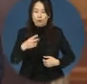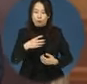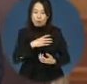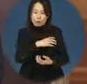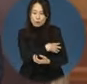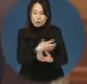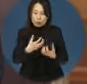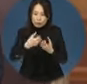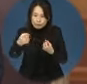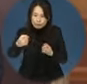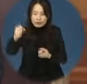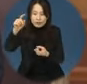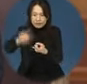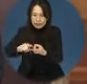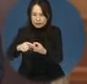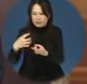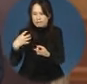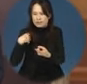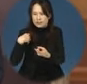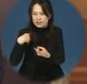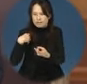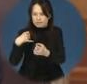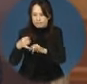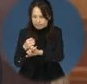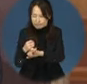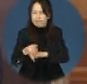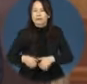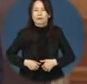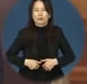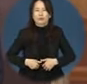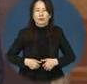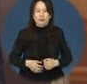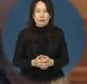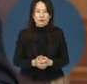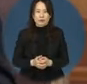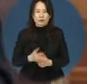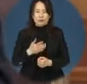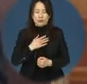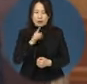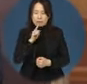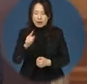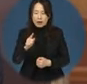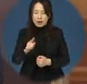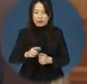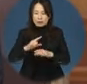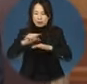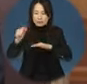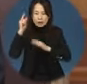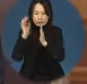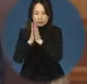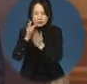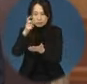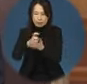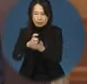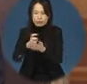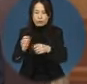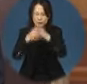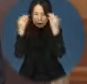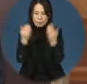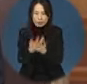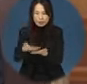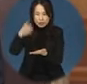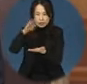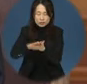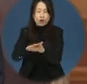책임을 확실히 부 가는 게 필요합니다 제가 말씀드린 지방자치법 전면 개정으로 그 두가지를 좀 보충